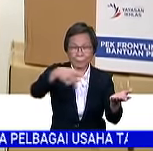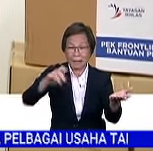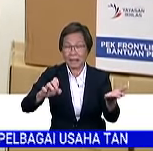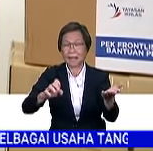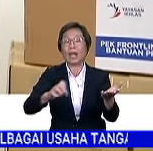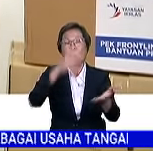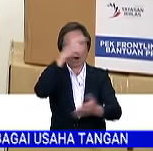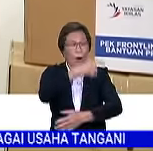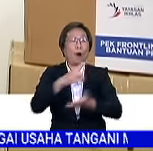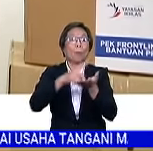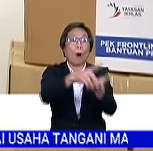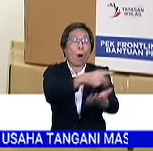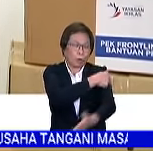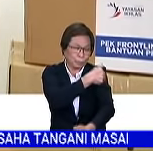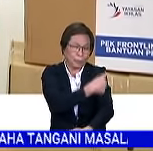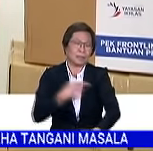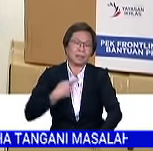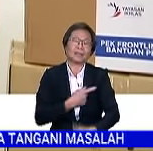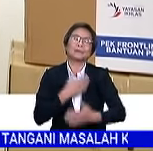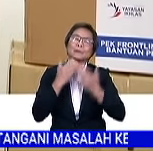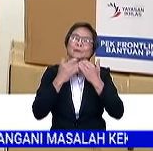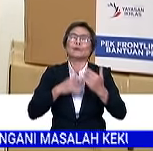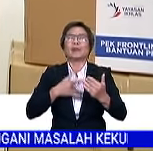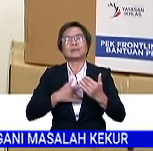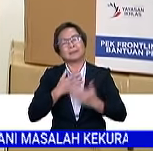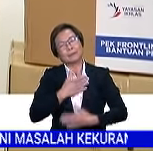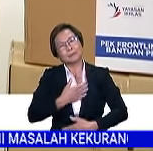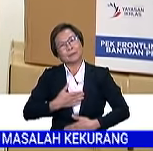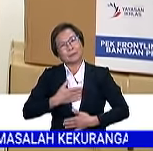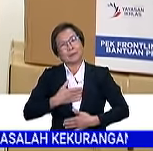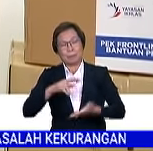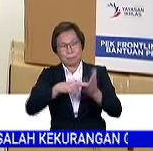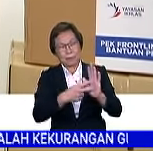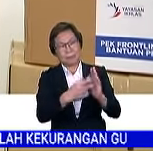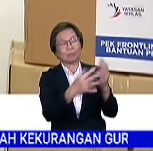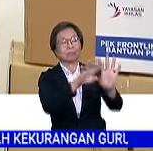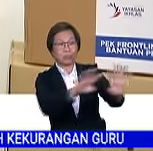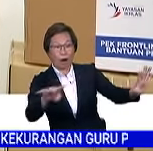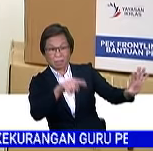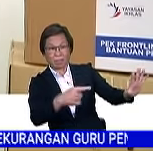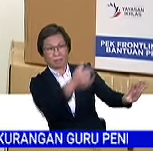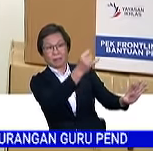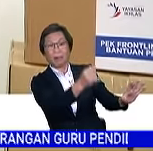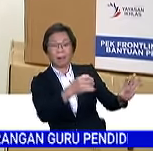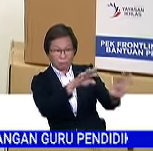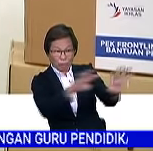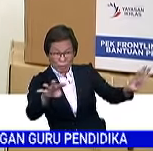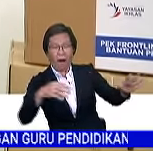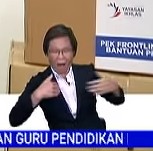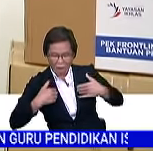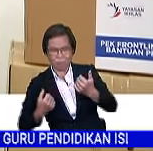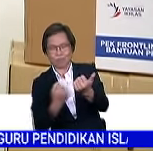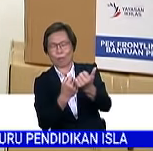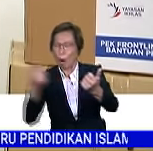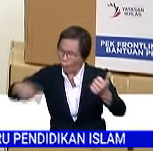hospital, membuatkan kita rasa dihargai. At least macam frontliner tidak kesorangan lah, kita dapat support daripada orang